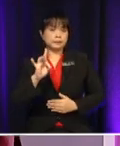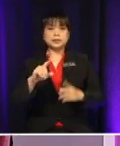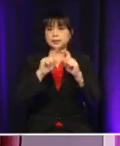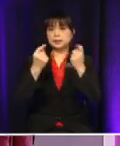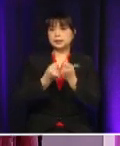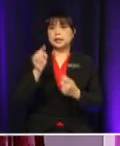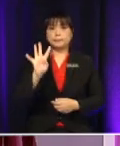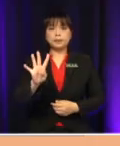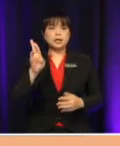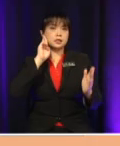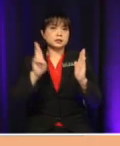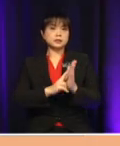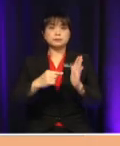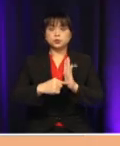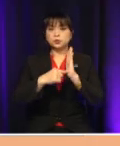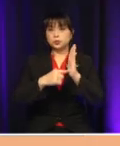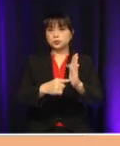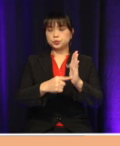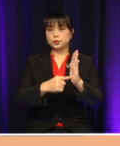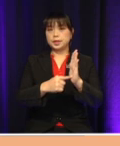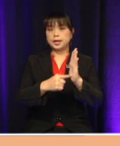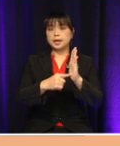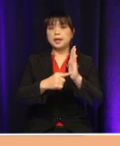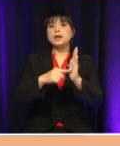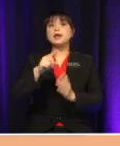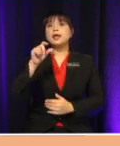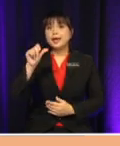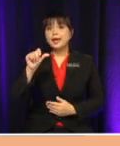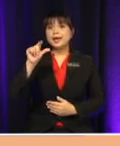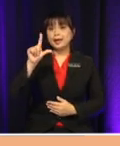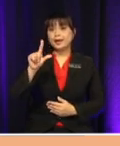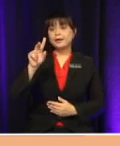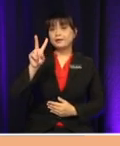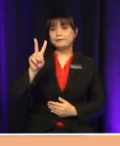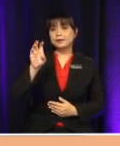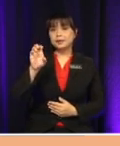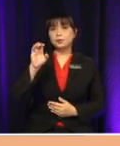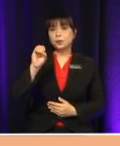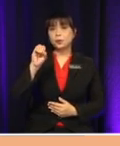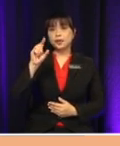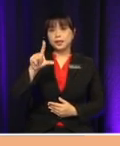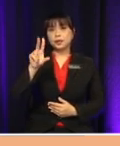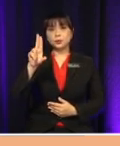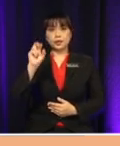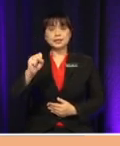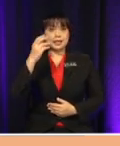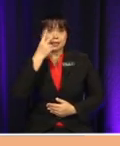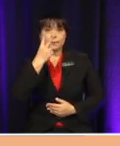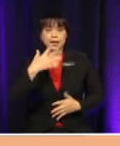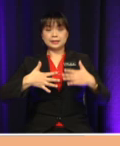suara aja menunjukkan air wireless dan kapileri darah Afrika Ingatlah kita gambar raja seperti beneran lagi